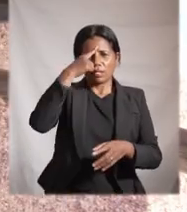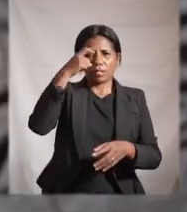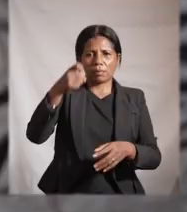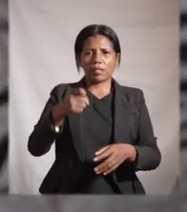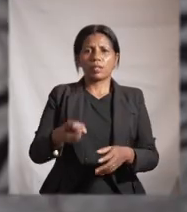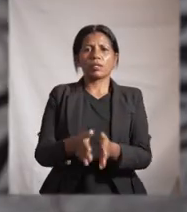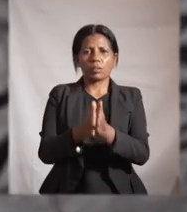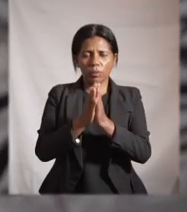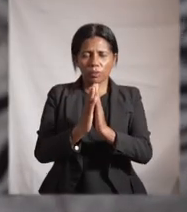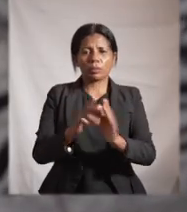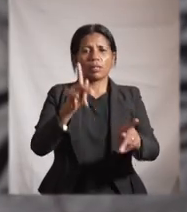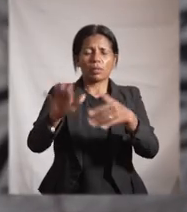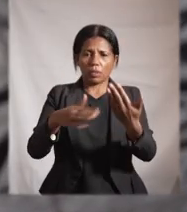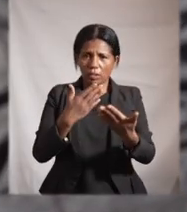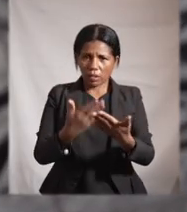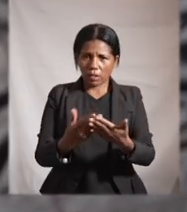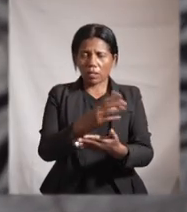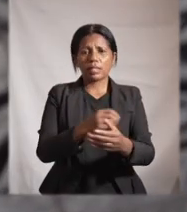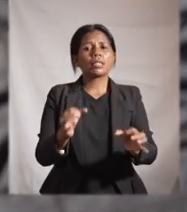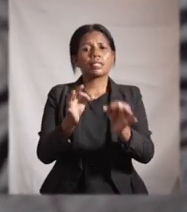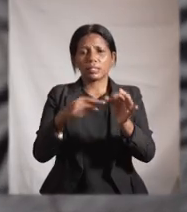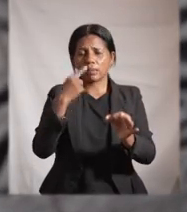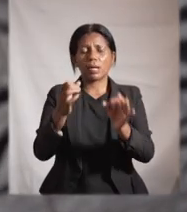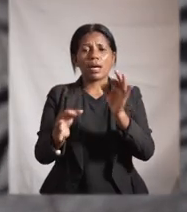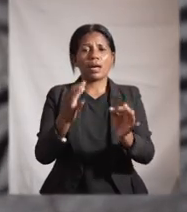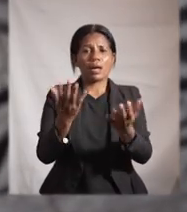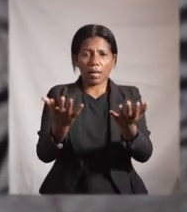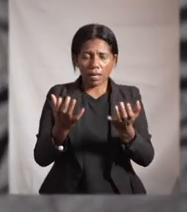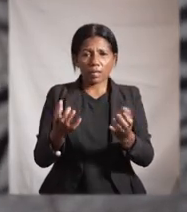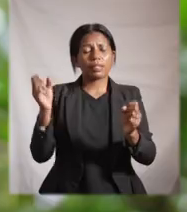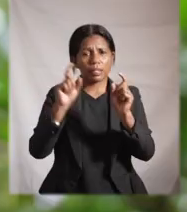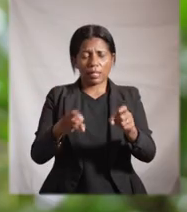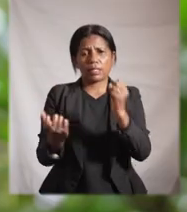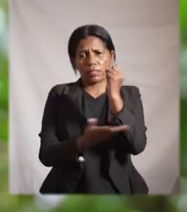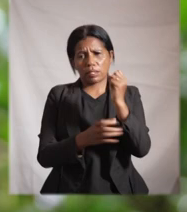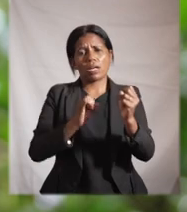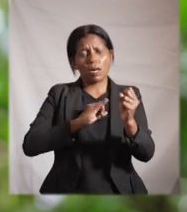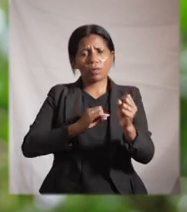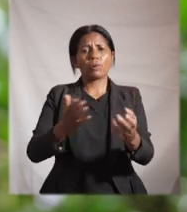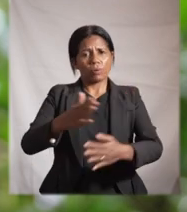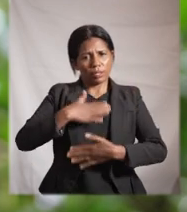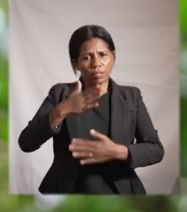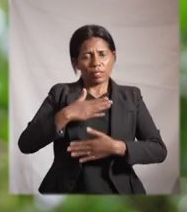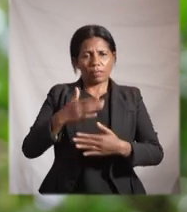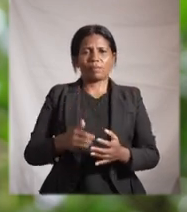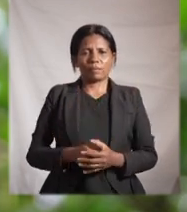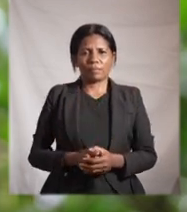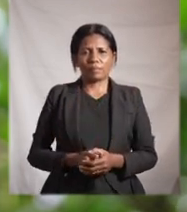Tama ne maka khusus nafatin metos naisira, karik sisa maka karak tinggi tesi, pawai. Hal konten dia hoi refor kafe ne.